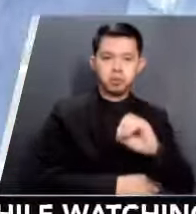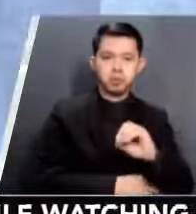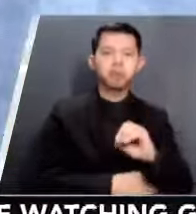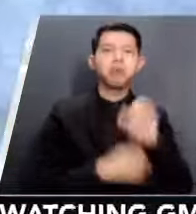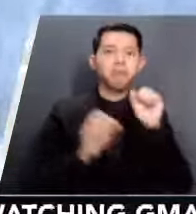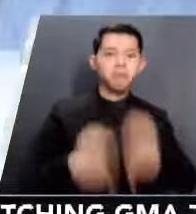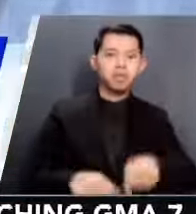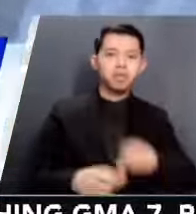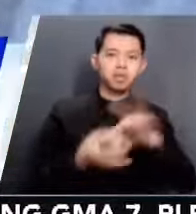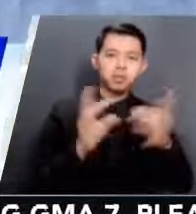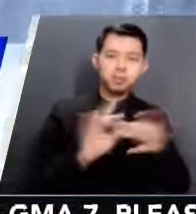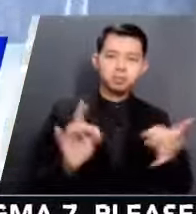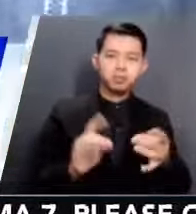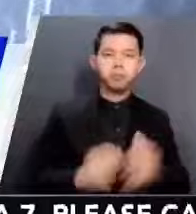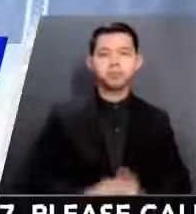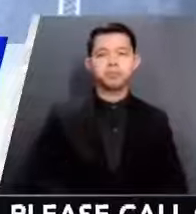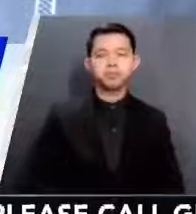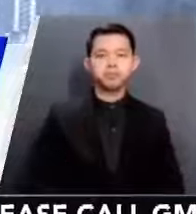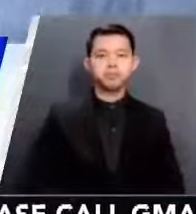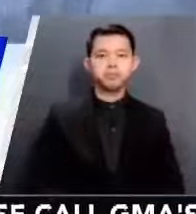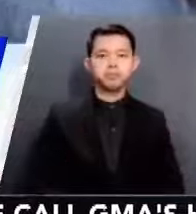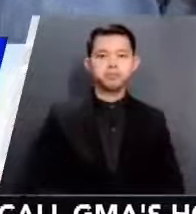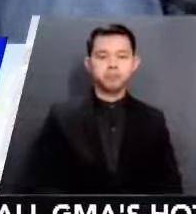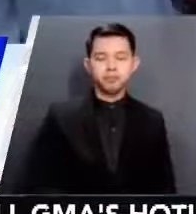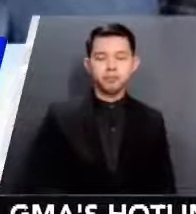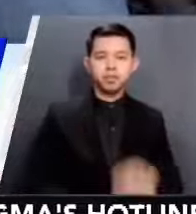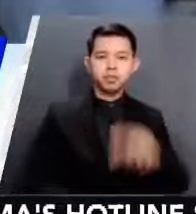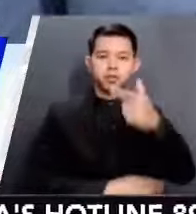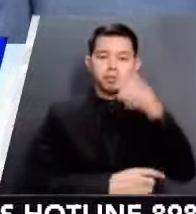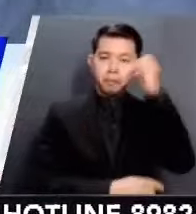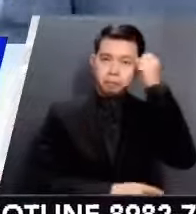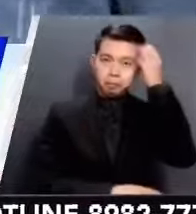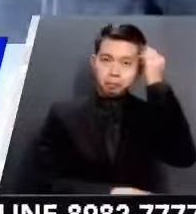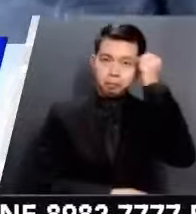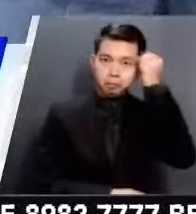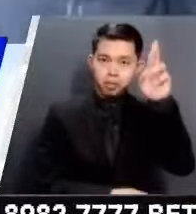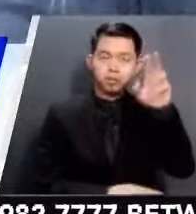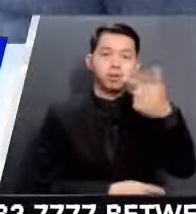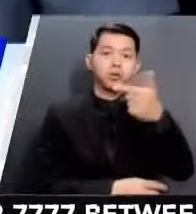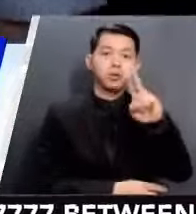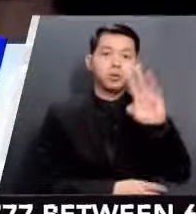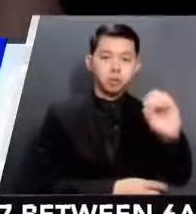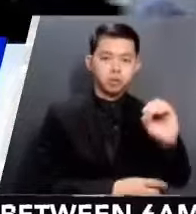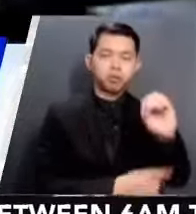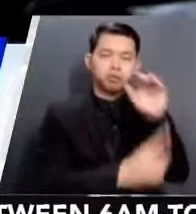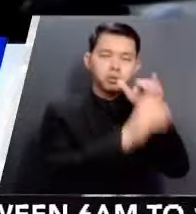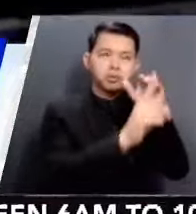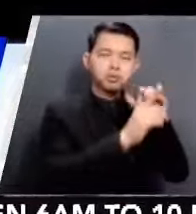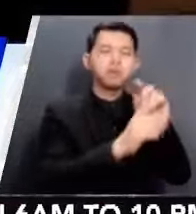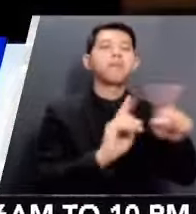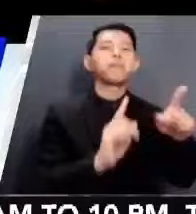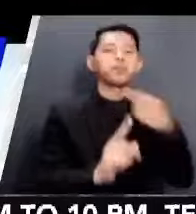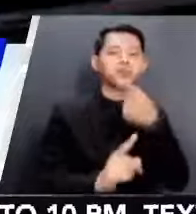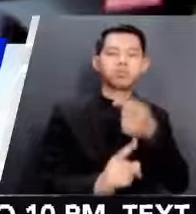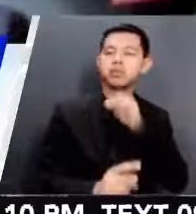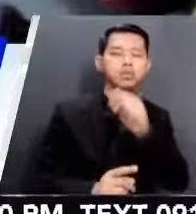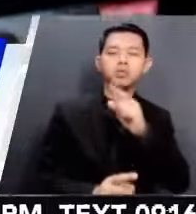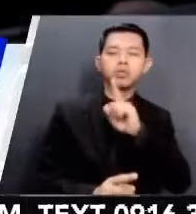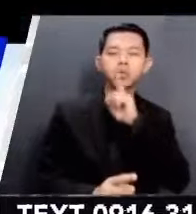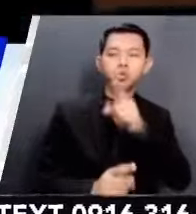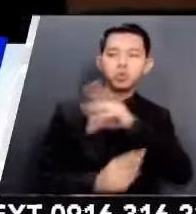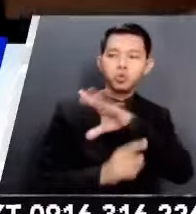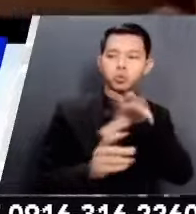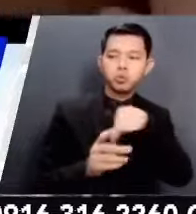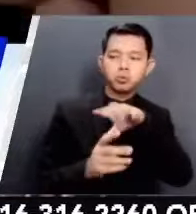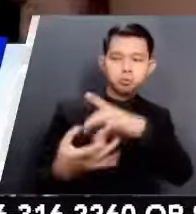Sinusubukan pa naming makuhaan ng panig si go pero dati na niyang itinangging sangkot siya sa operasyon ng Pogo hub bagam at umami noon na dati siyang